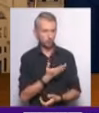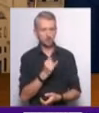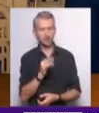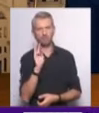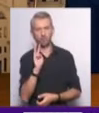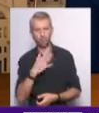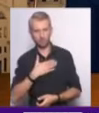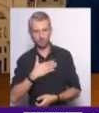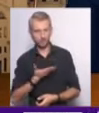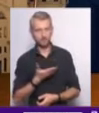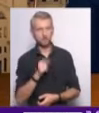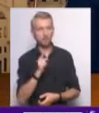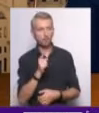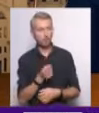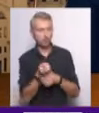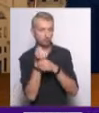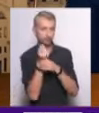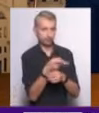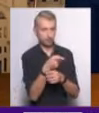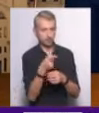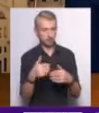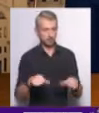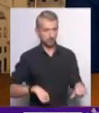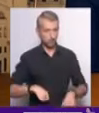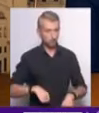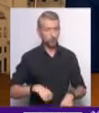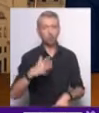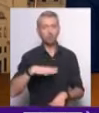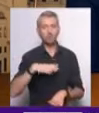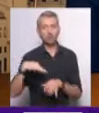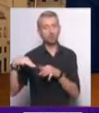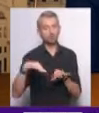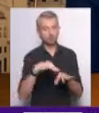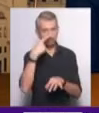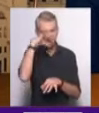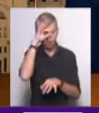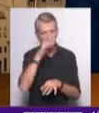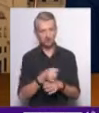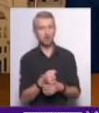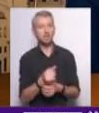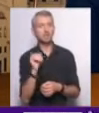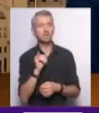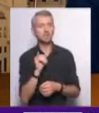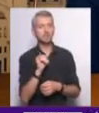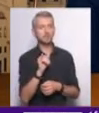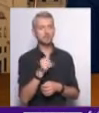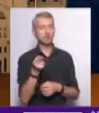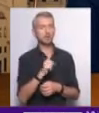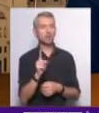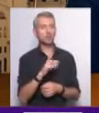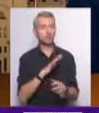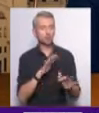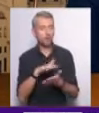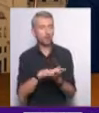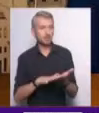свободівці, які відігнали цих тітушок. Чекали поліцію, відігнали цих лісорубів. І те, що відбувалось